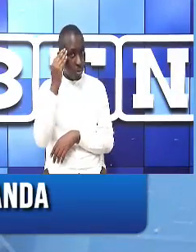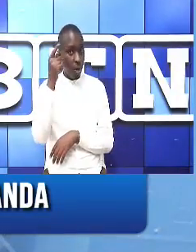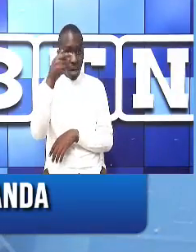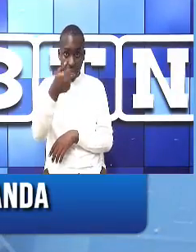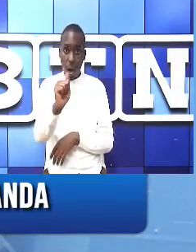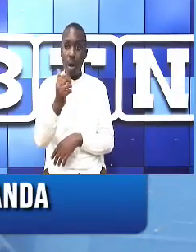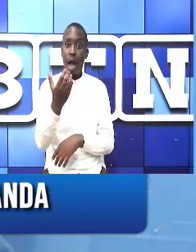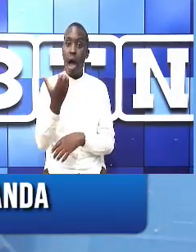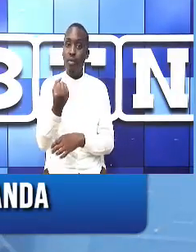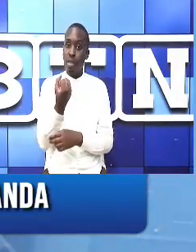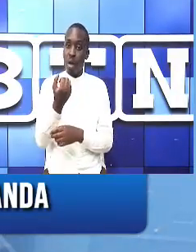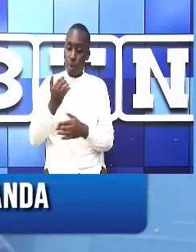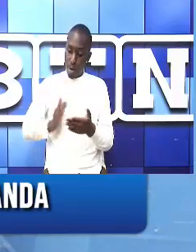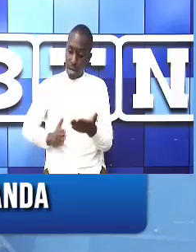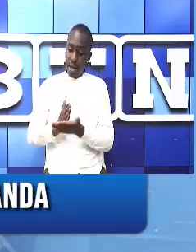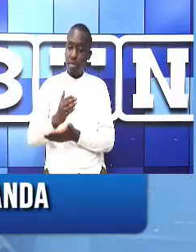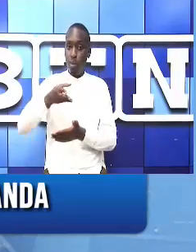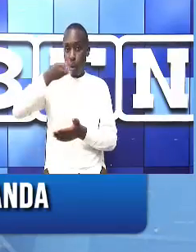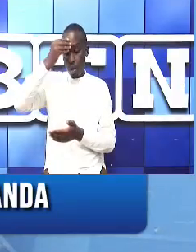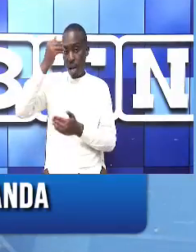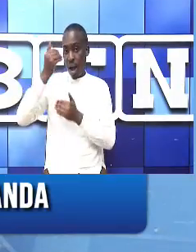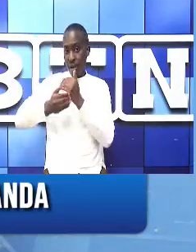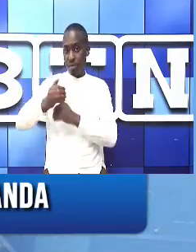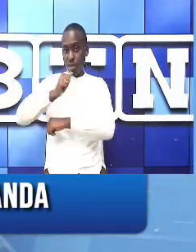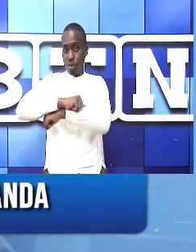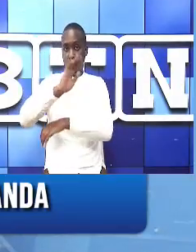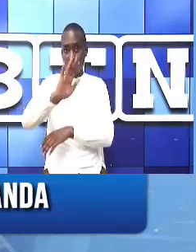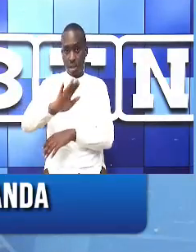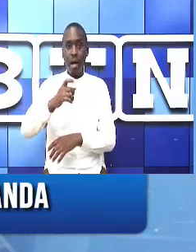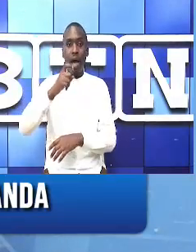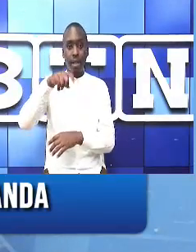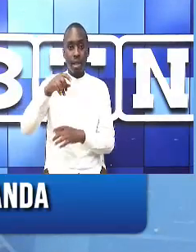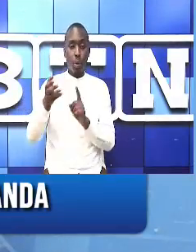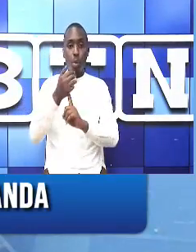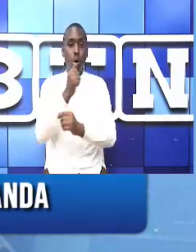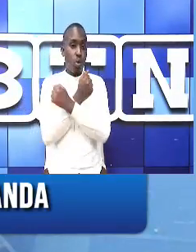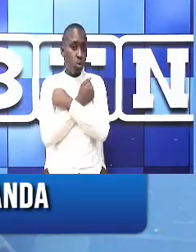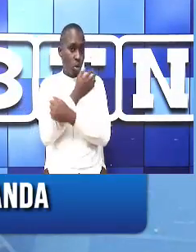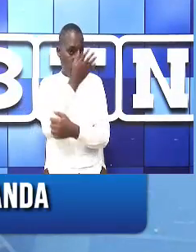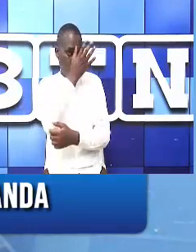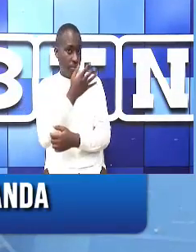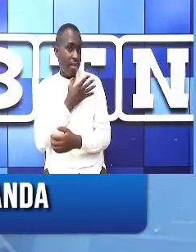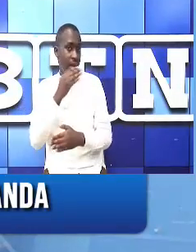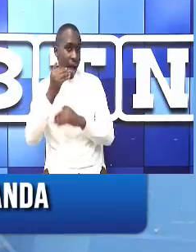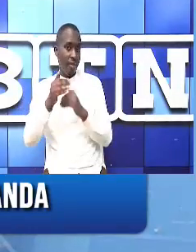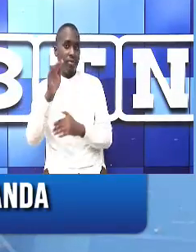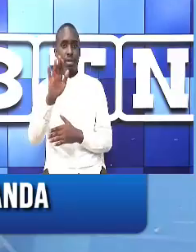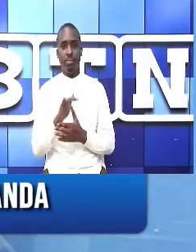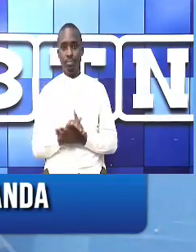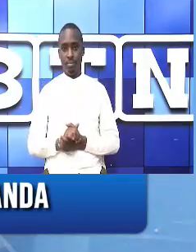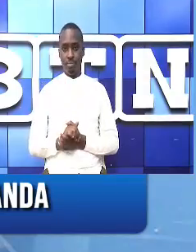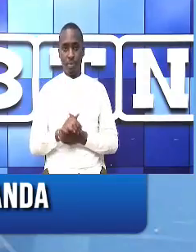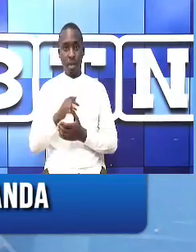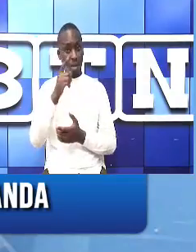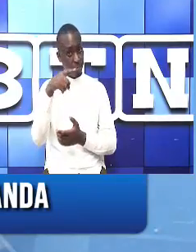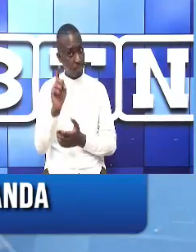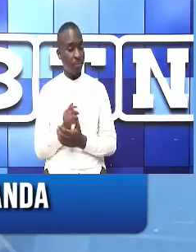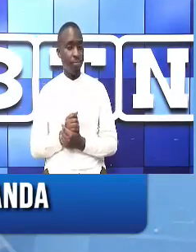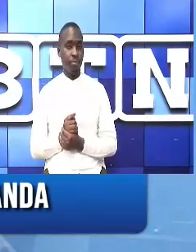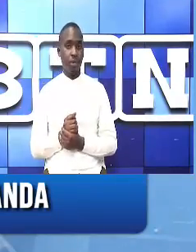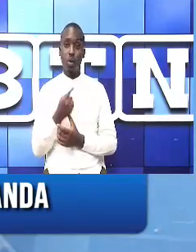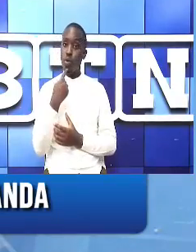nawe afite uburenganzira bwo kwiga hafi y'ishuri rye akeneye kubona rwa rukundo rw'umubyeyi hafi ye sibyo ni ukuvuga ngo